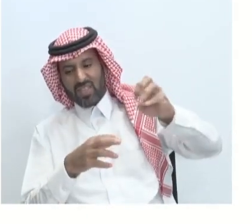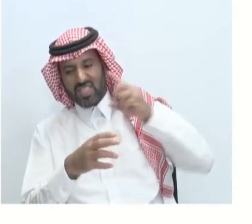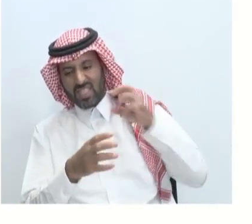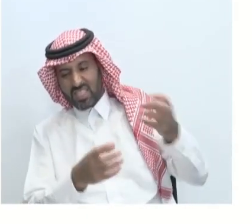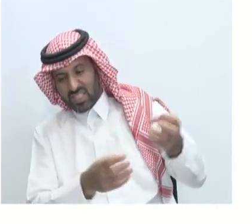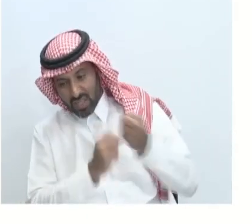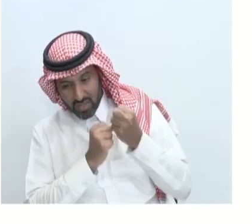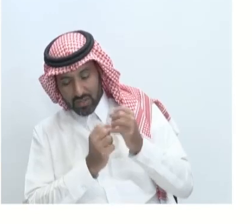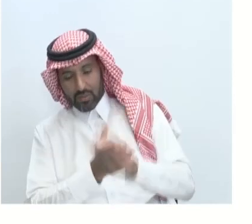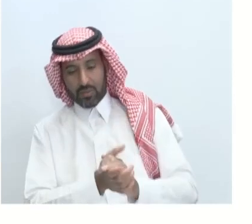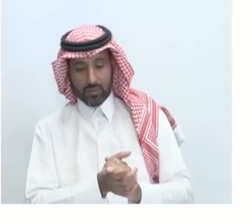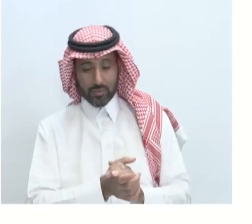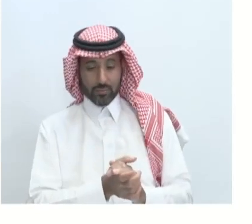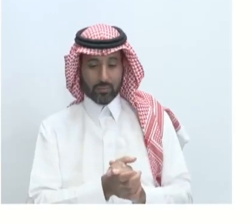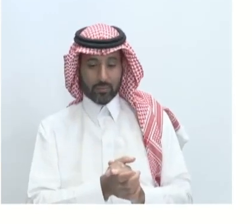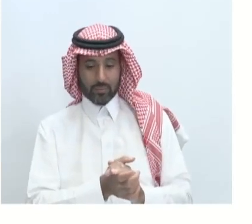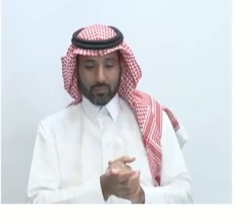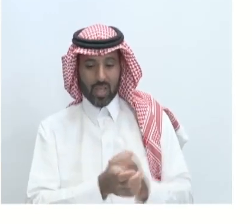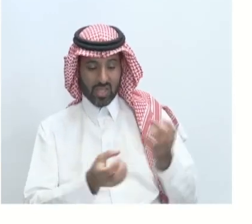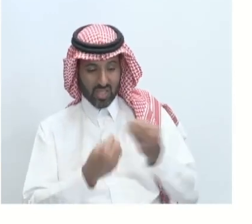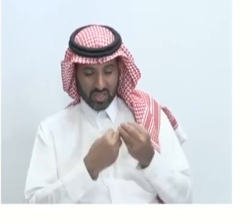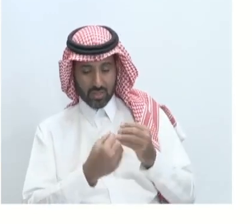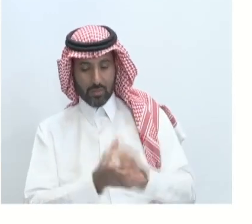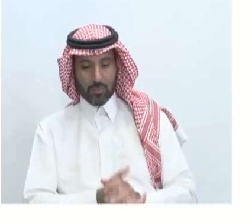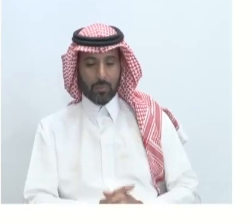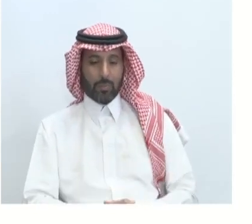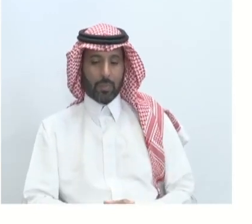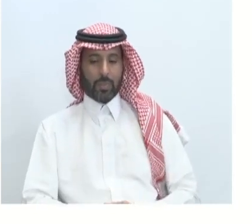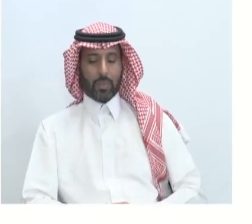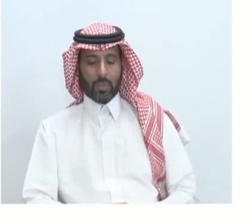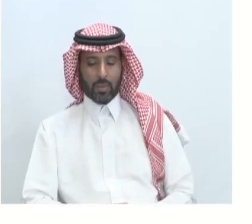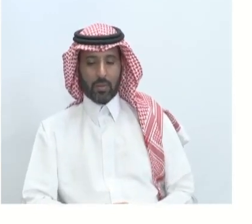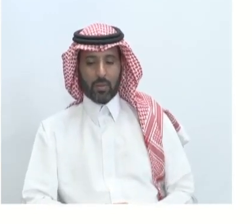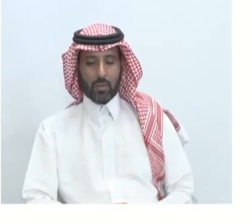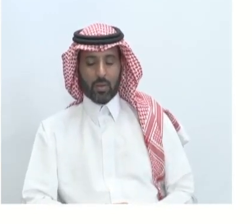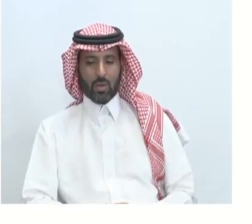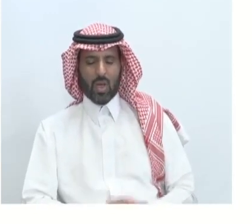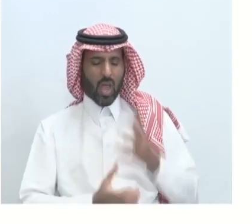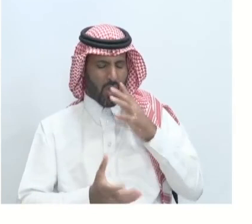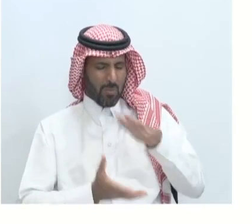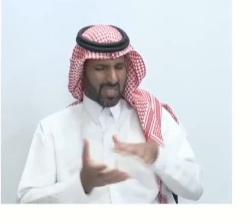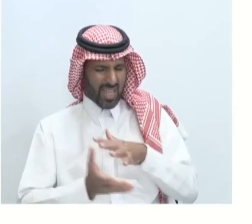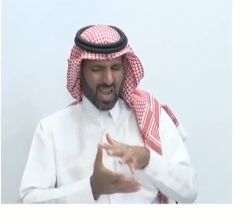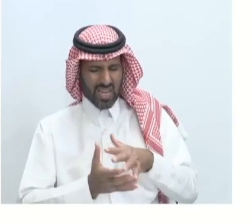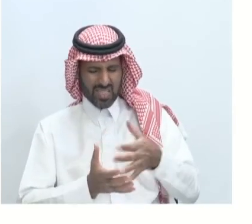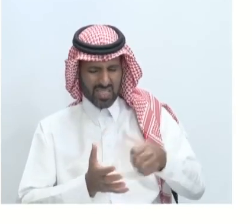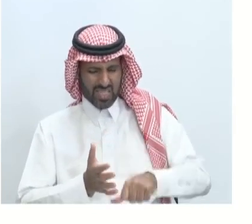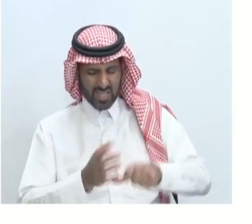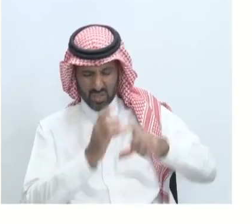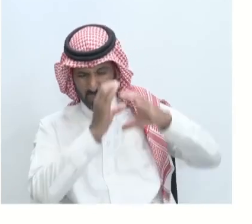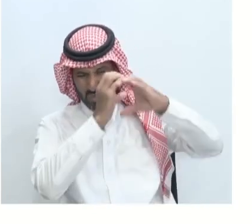اغلبه فيمتص اغلبه بزجاج العدسه واهم عيوب